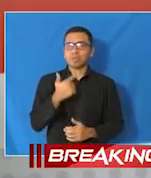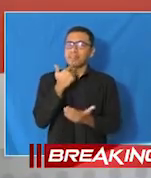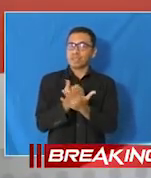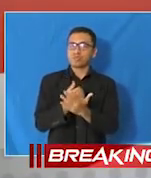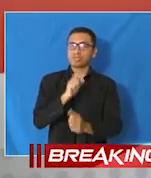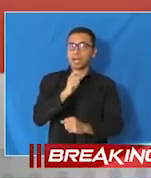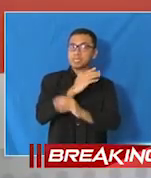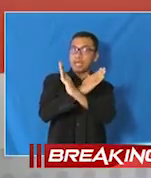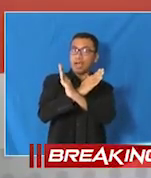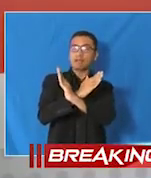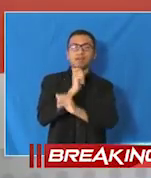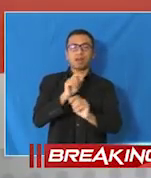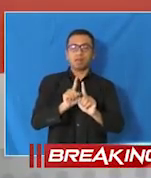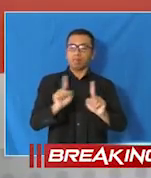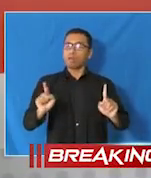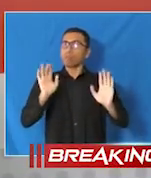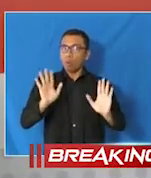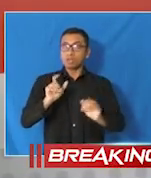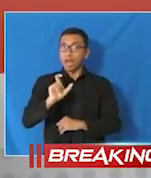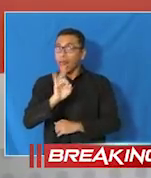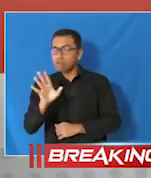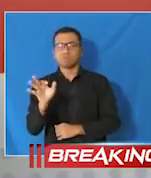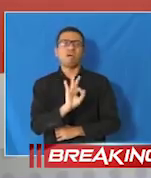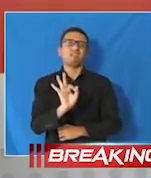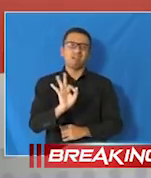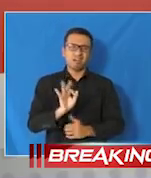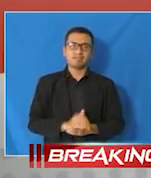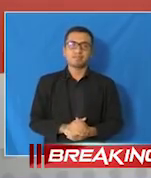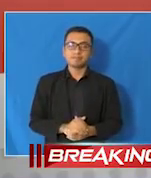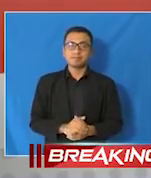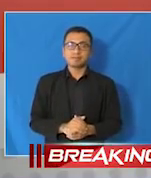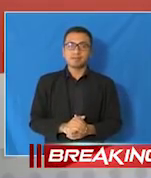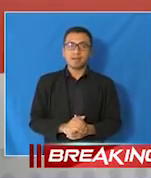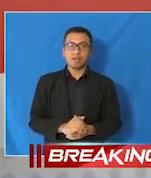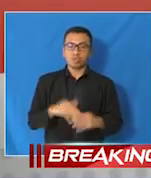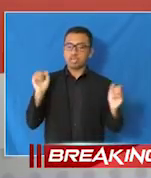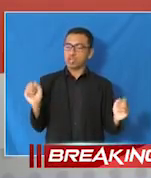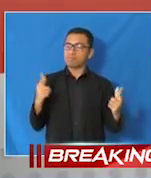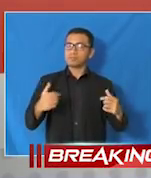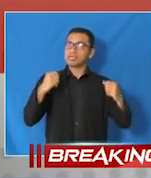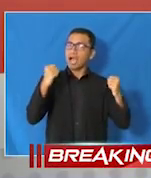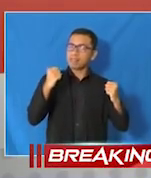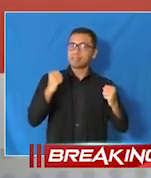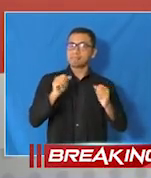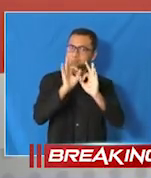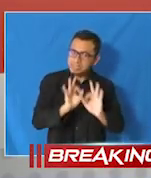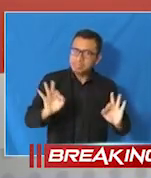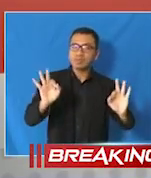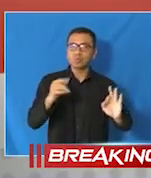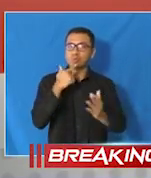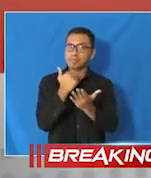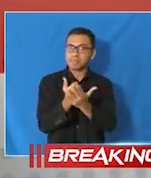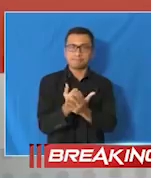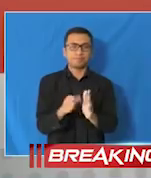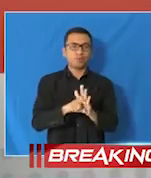tidak ada cara yang lain kebiasaan untuk pola hidup bersih sehat menjadi penting kebiasaan untuk